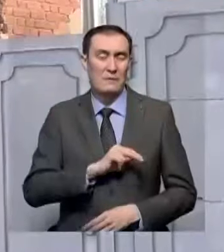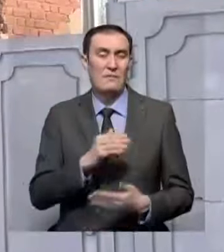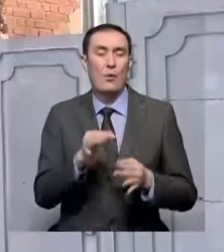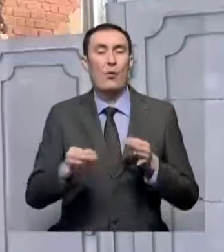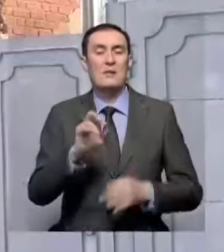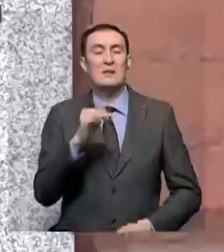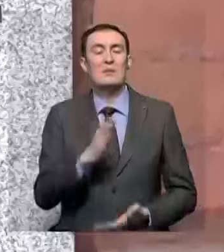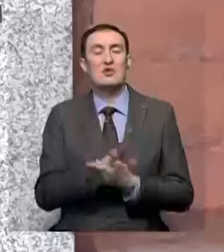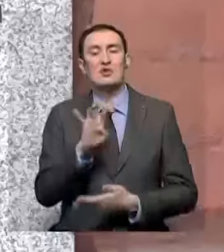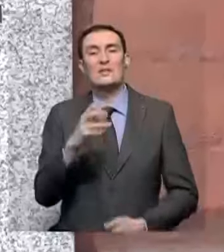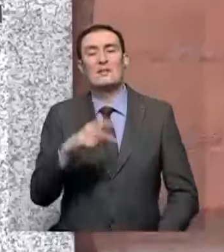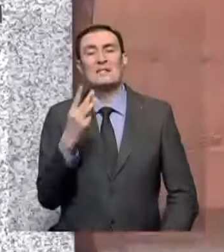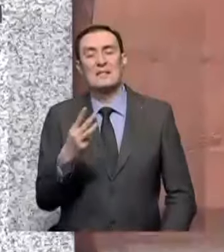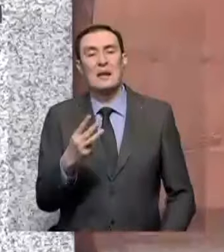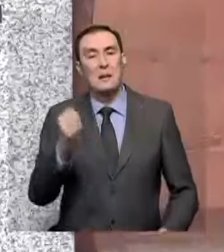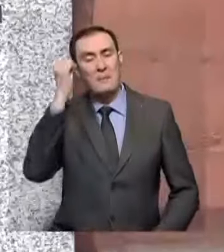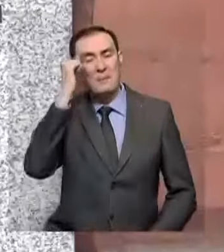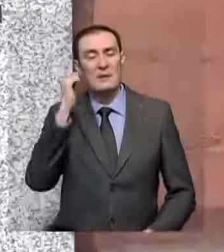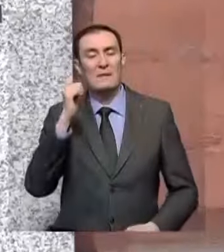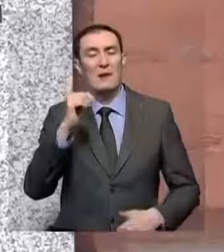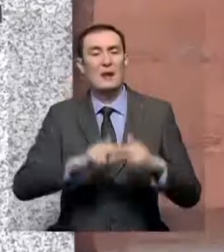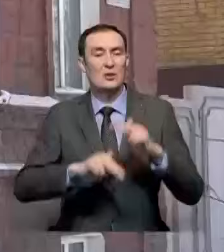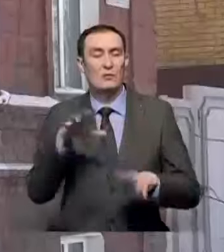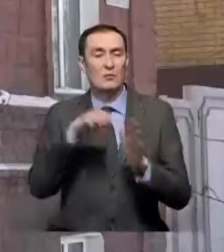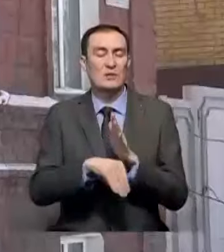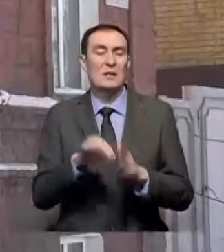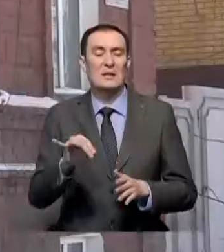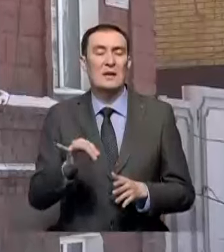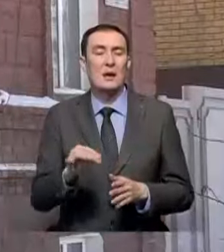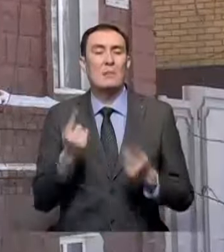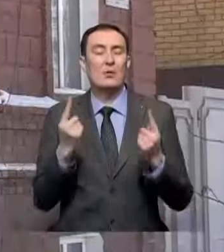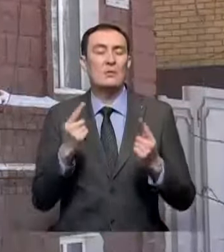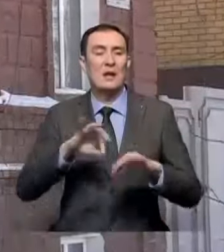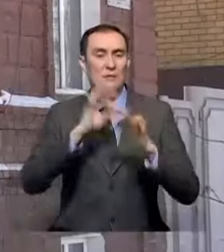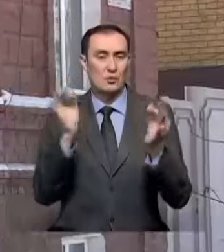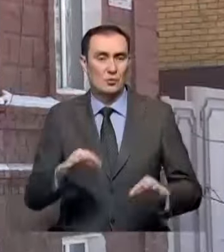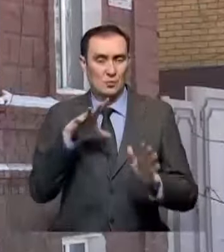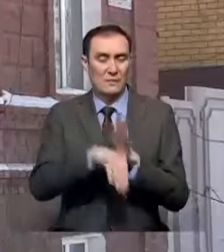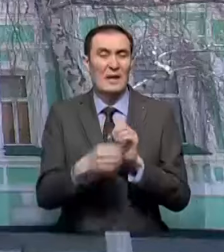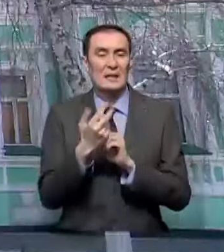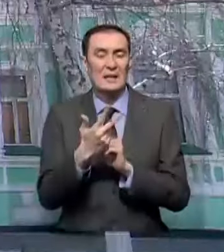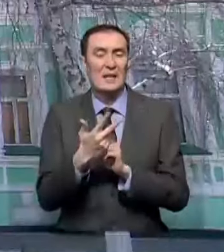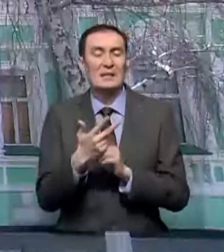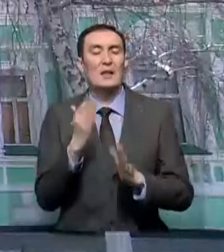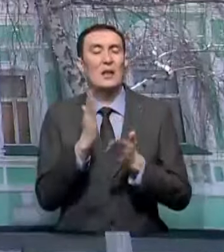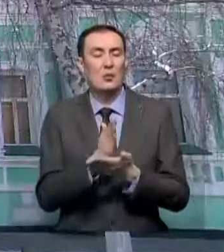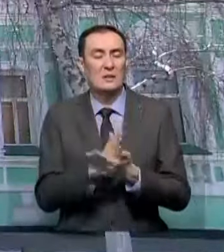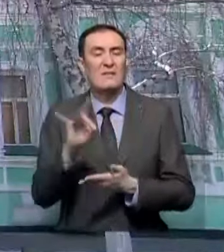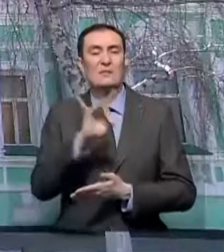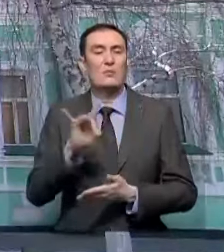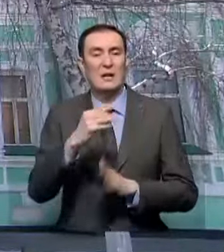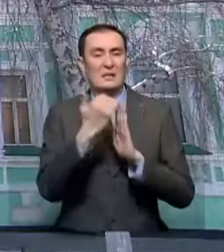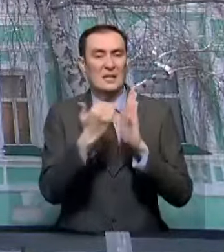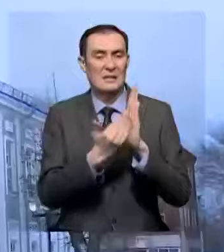насчитывается 423 памятника истории и архитектуры, в том числе сакрального и монументального искусства. 13 из них находятся в